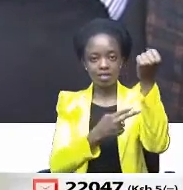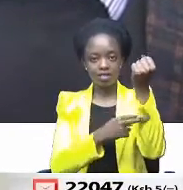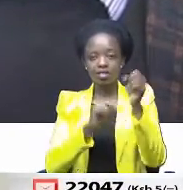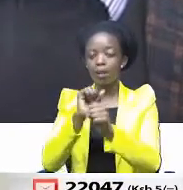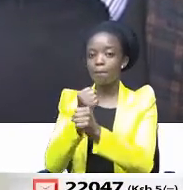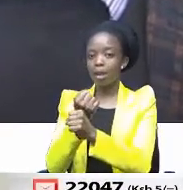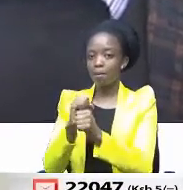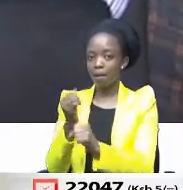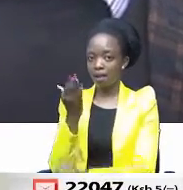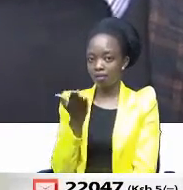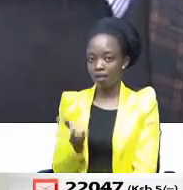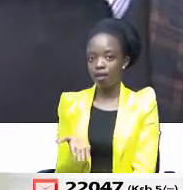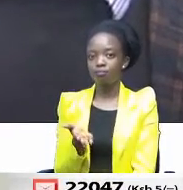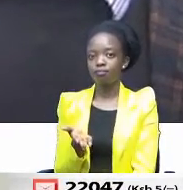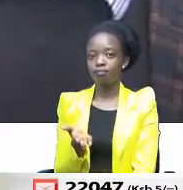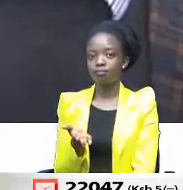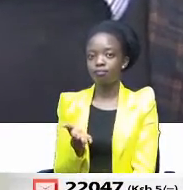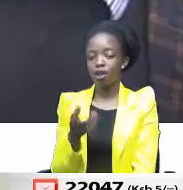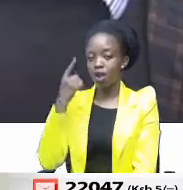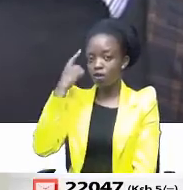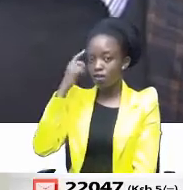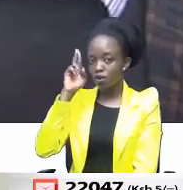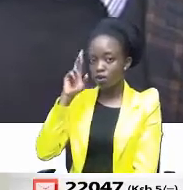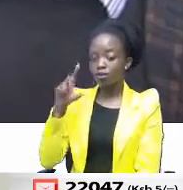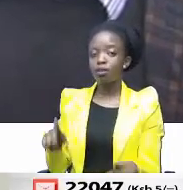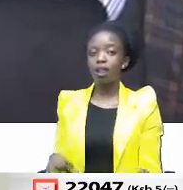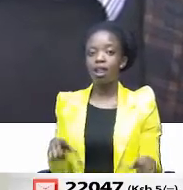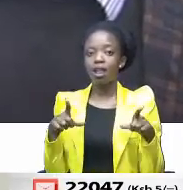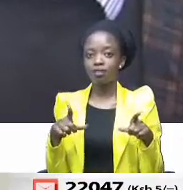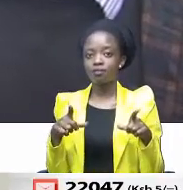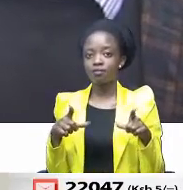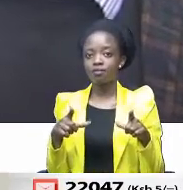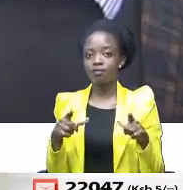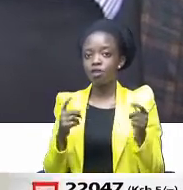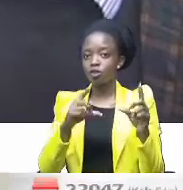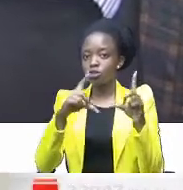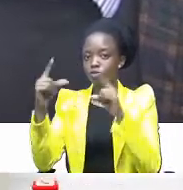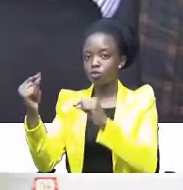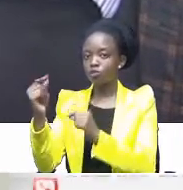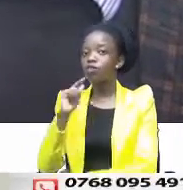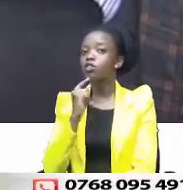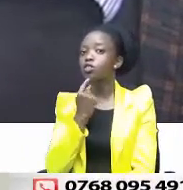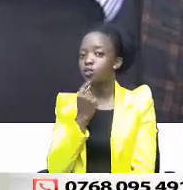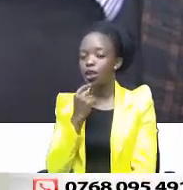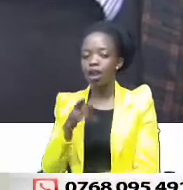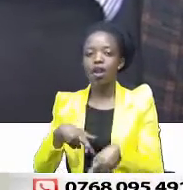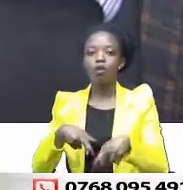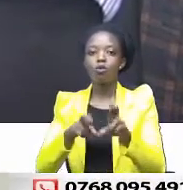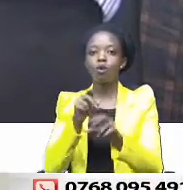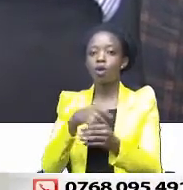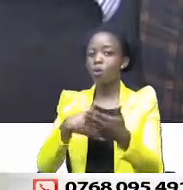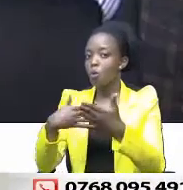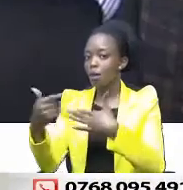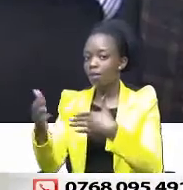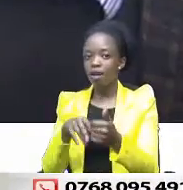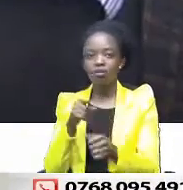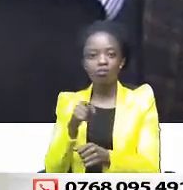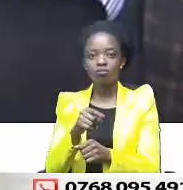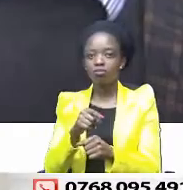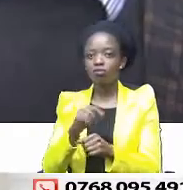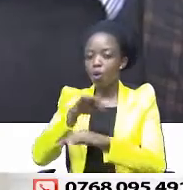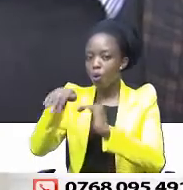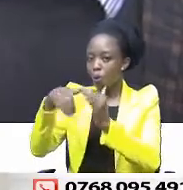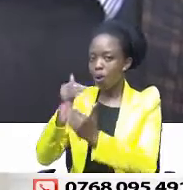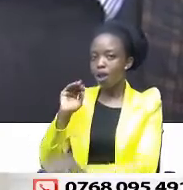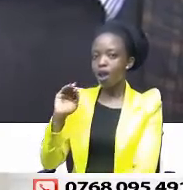inakuja, na kwa sababu maisha ya lifeline ya kwenda Turkana ni hii barabara. Bila hiyo, hata hiyo the whole county ya